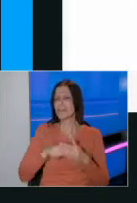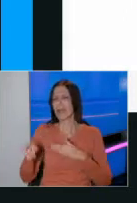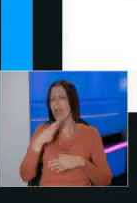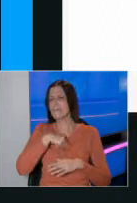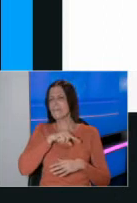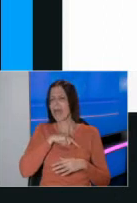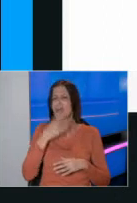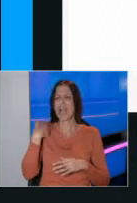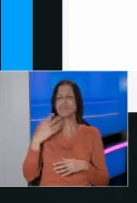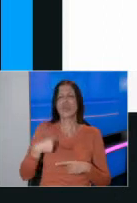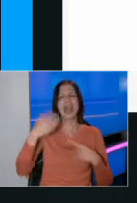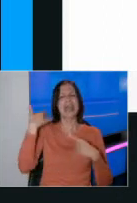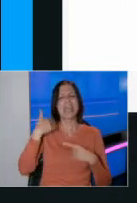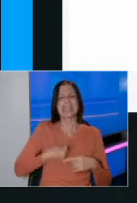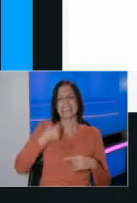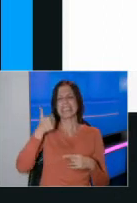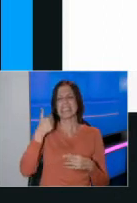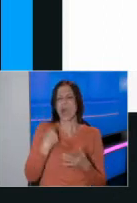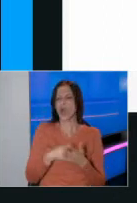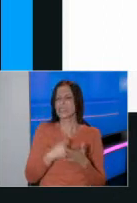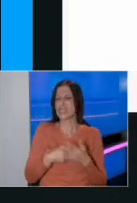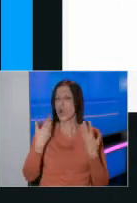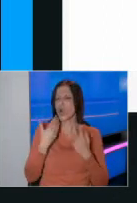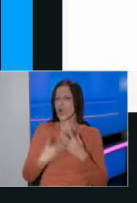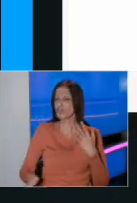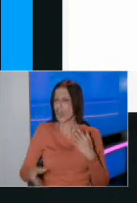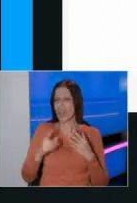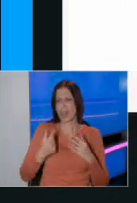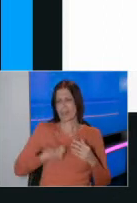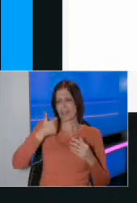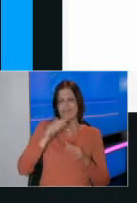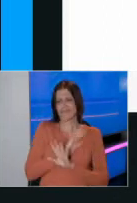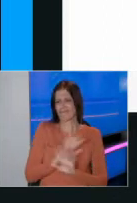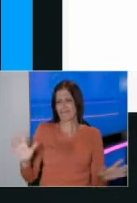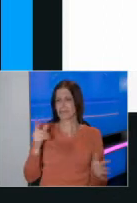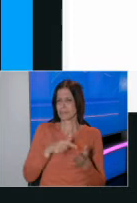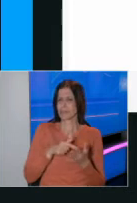גם כשכיהן כשר אוצר כושל. מנהיגות ממנו והלאה, ולכן